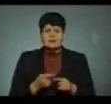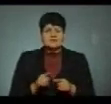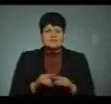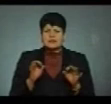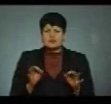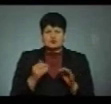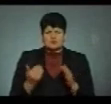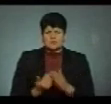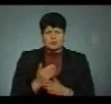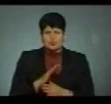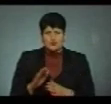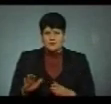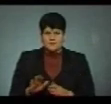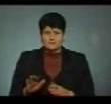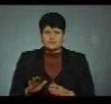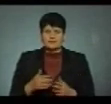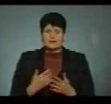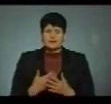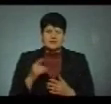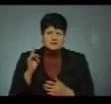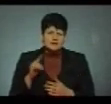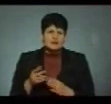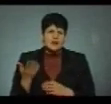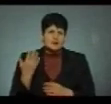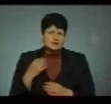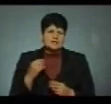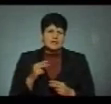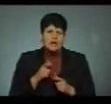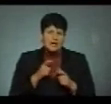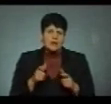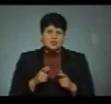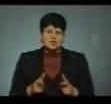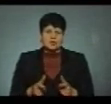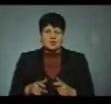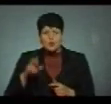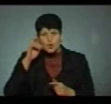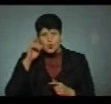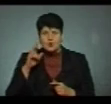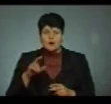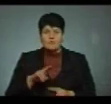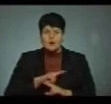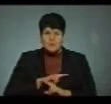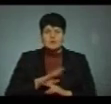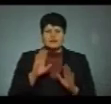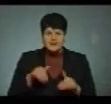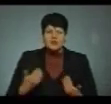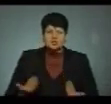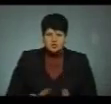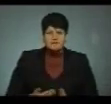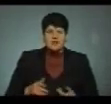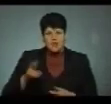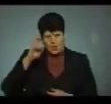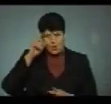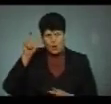ніщо не нове під сонцем. Знаєте, як колись кричали, король помер, нехай живе король. Тобто завжди